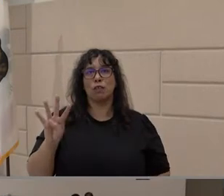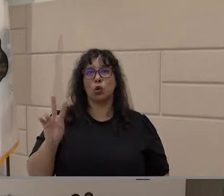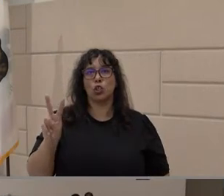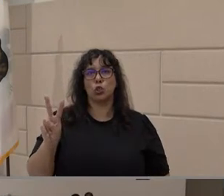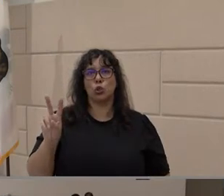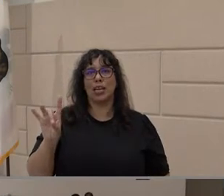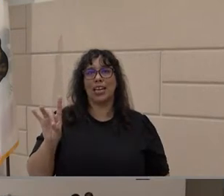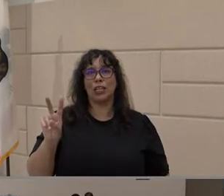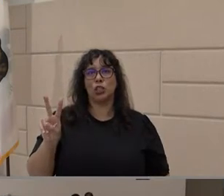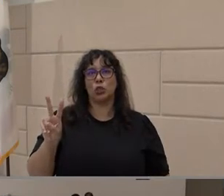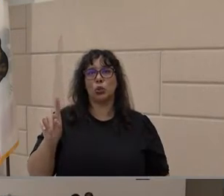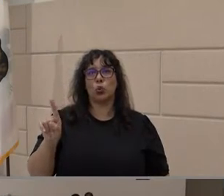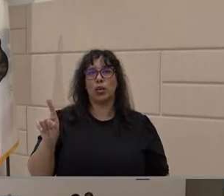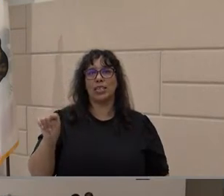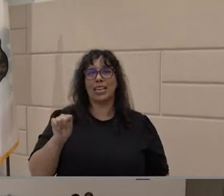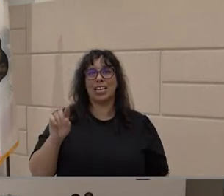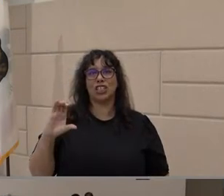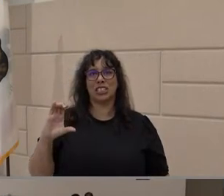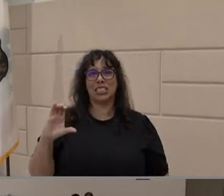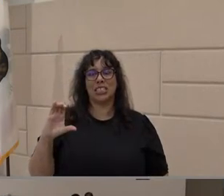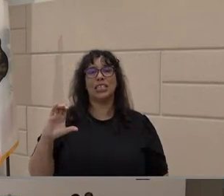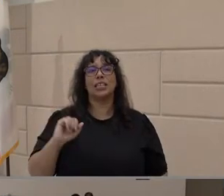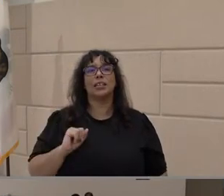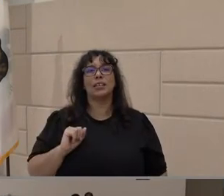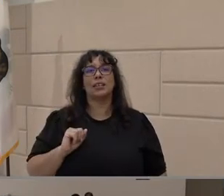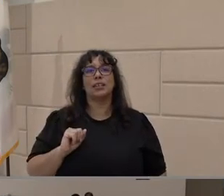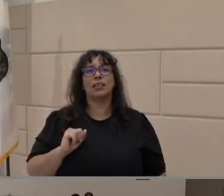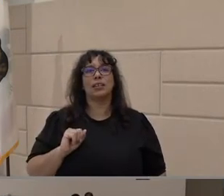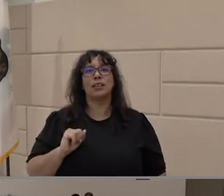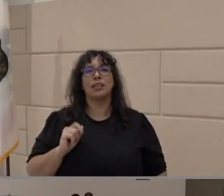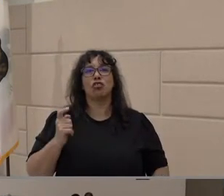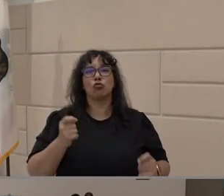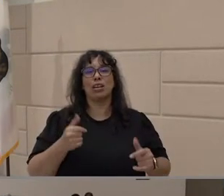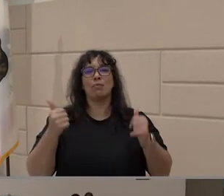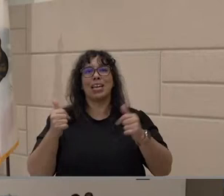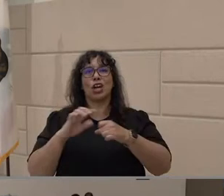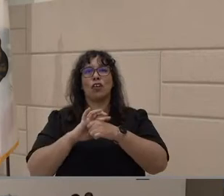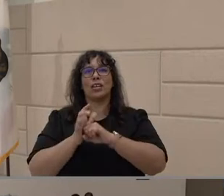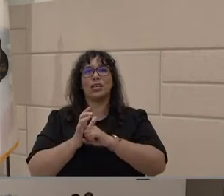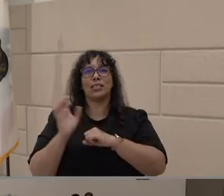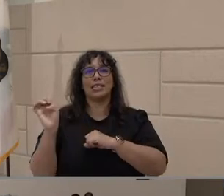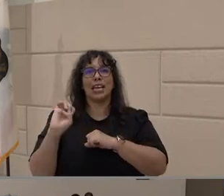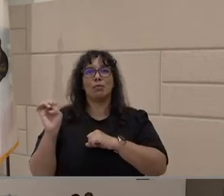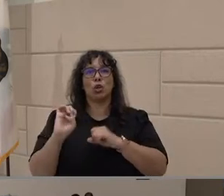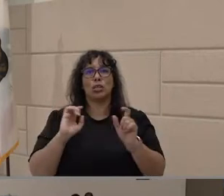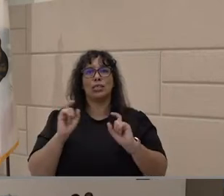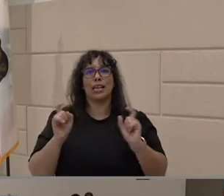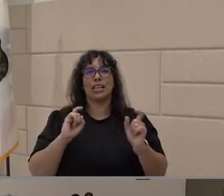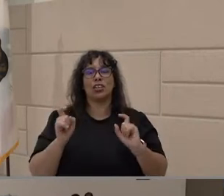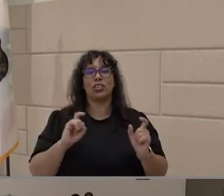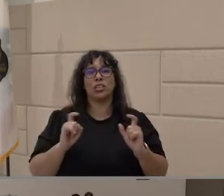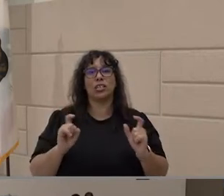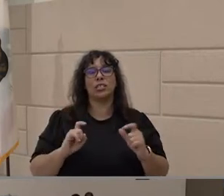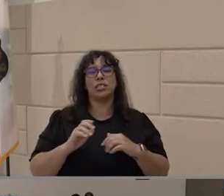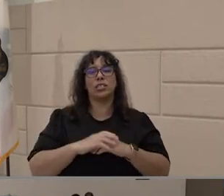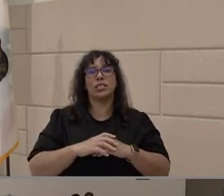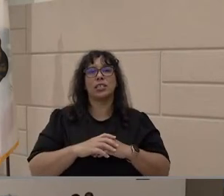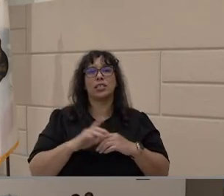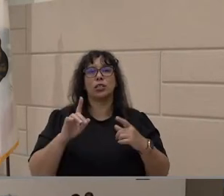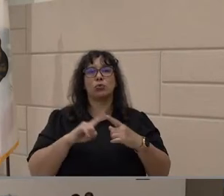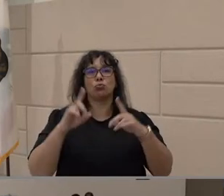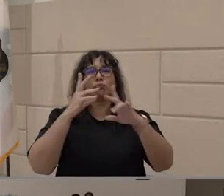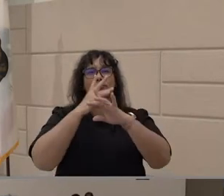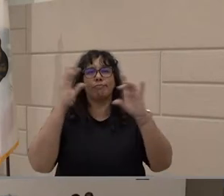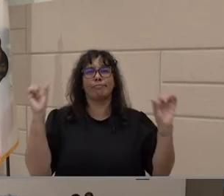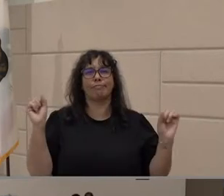0ពីសេចក្តីសម្រេចទៅលើលេខកូដតទៅនឹងក